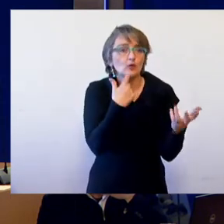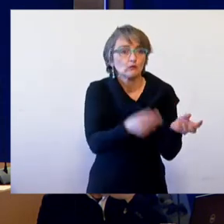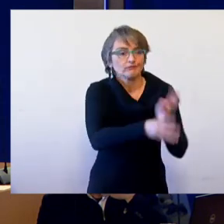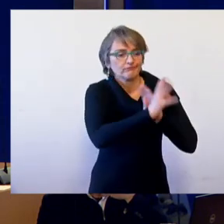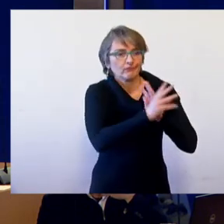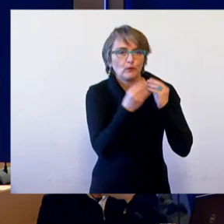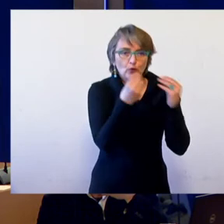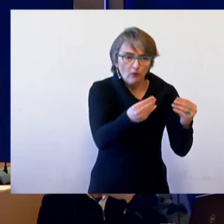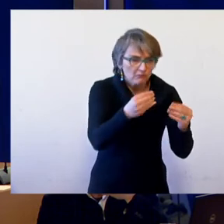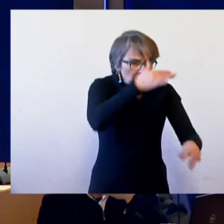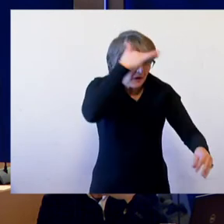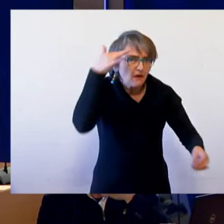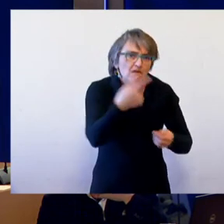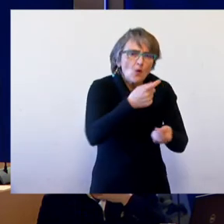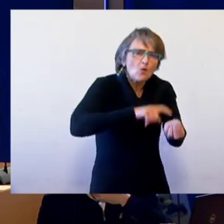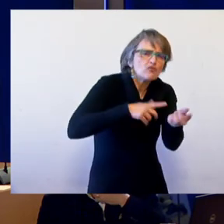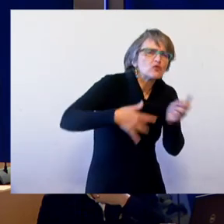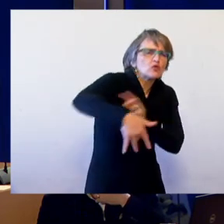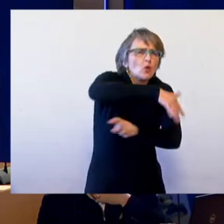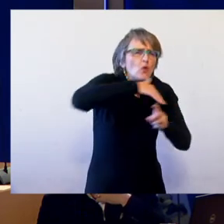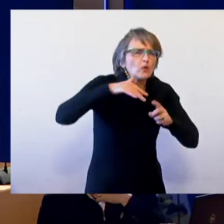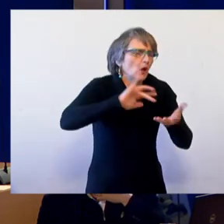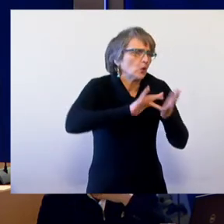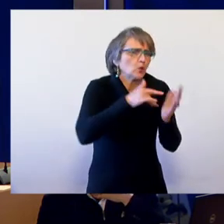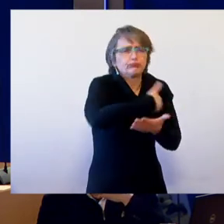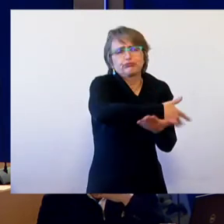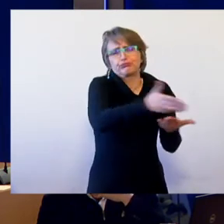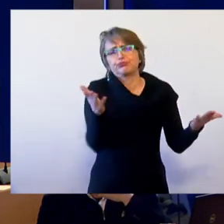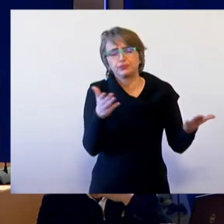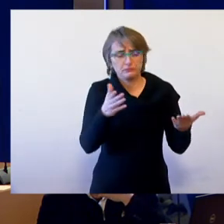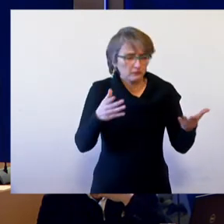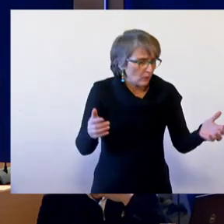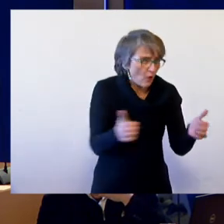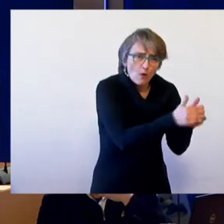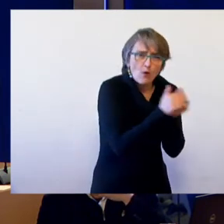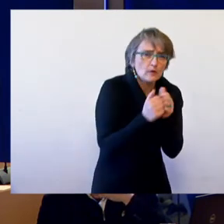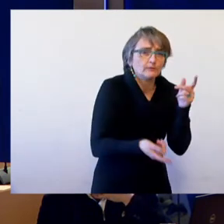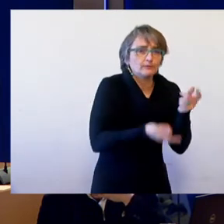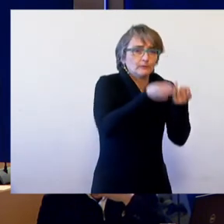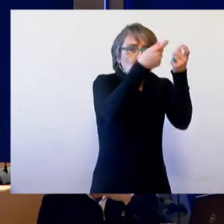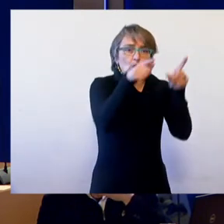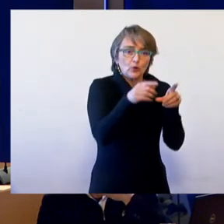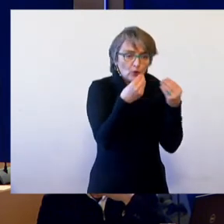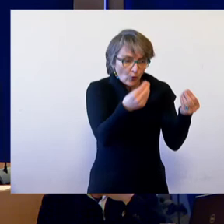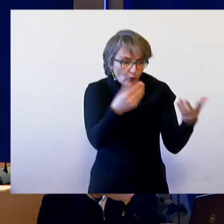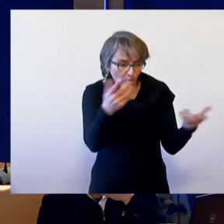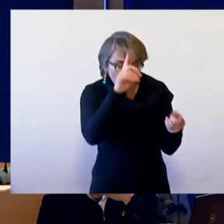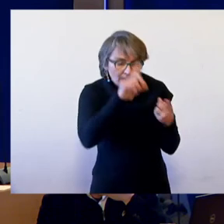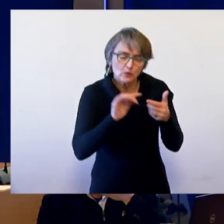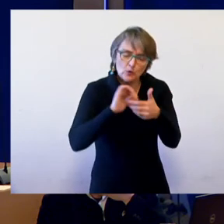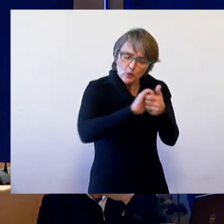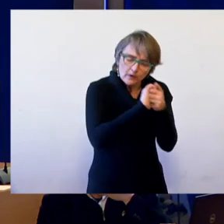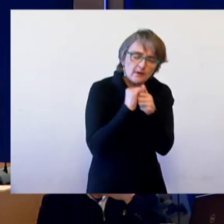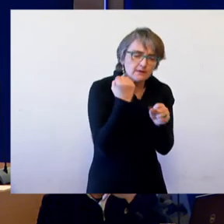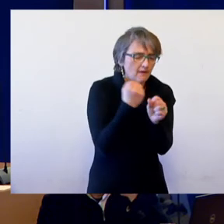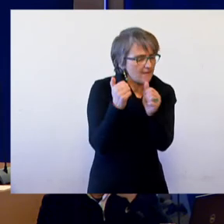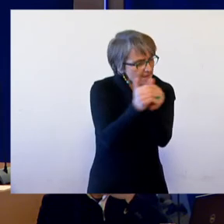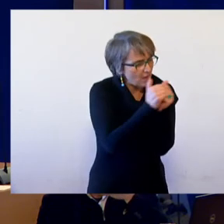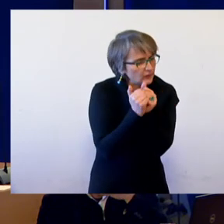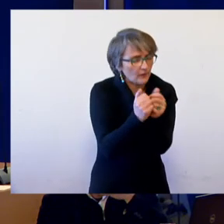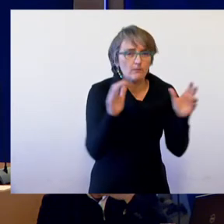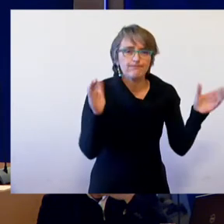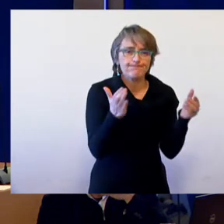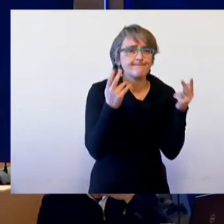les élèves, quelles que soient leurs origines sociales, et de développer les valeurs de coopération et de solidarité, et on sait qu'on